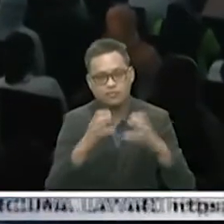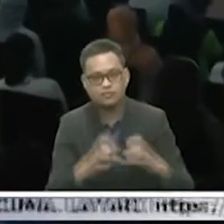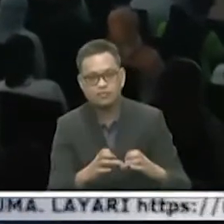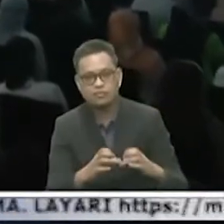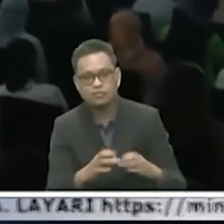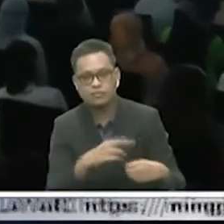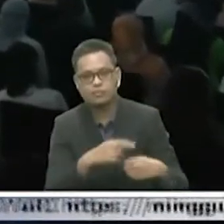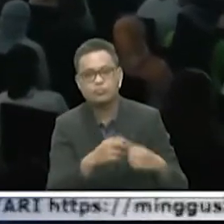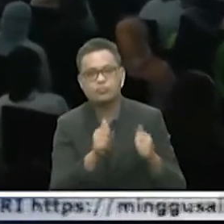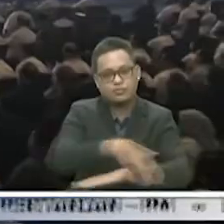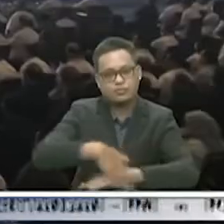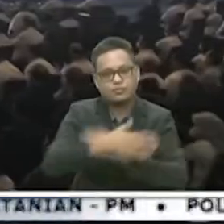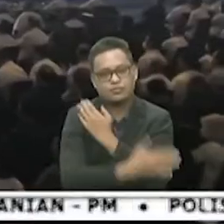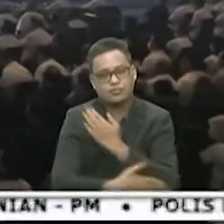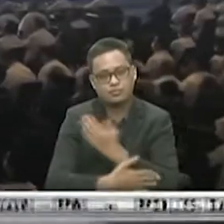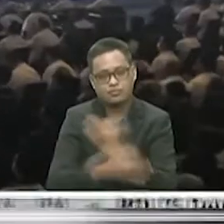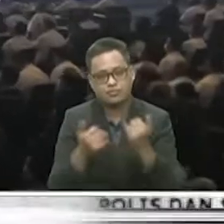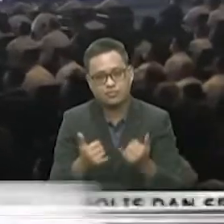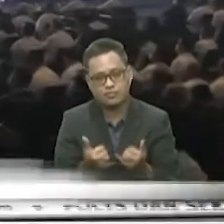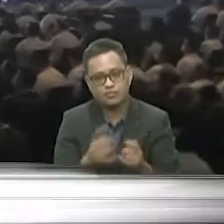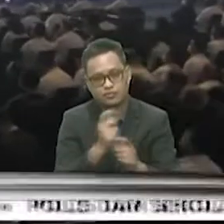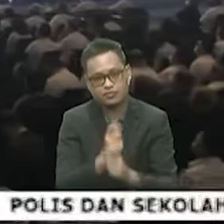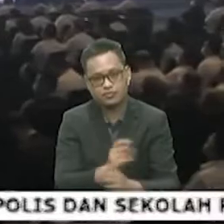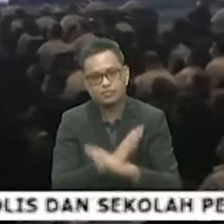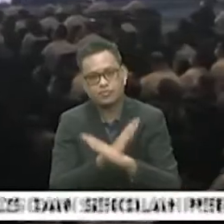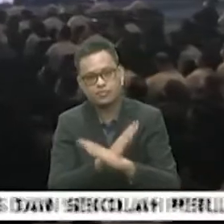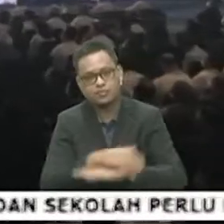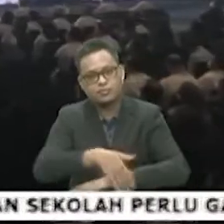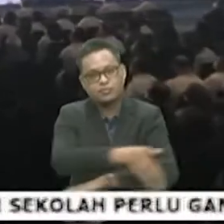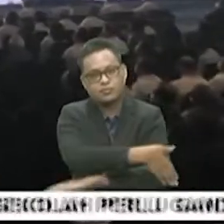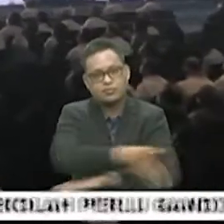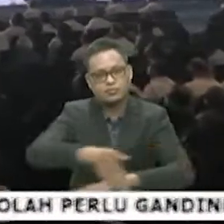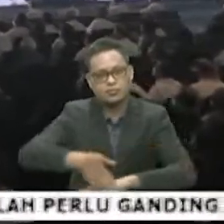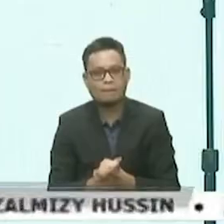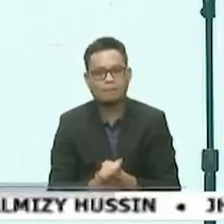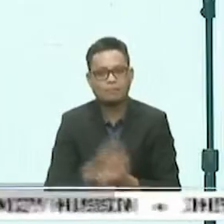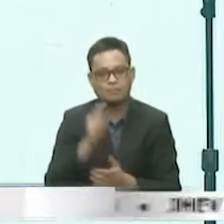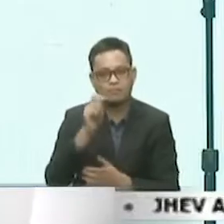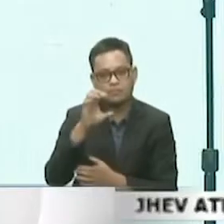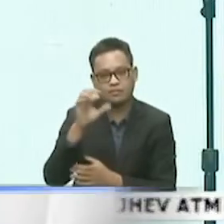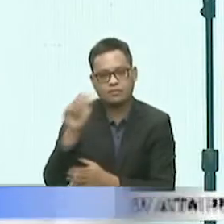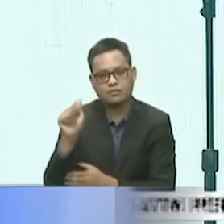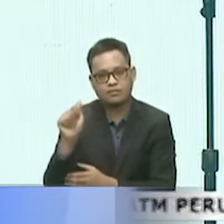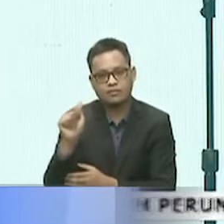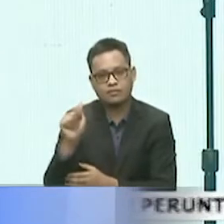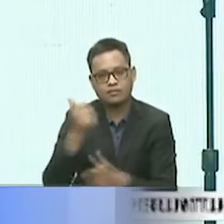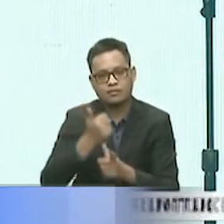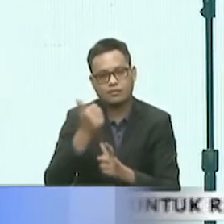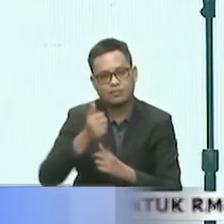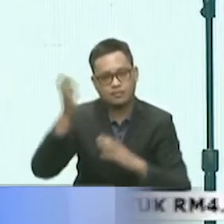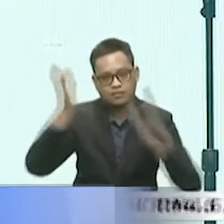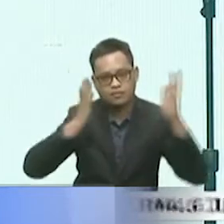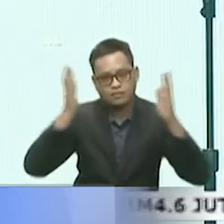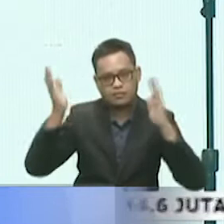berasaskan lokaliti. 首相强调，秉持大马一家的精神，政府成立了一个由他主导、涵盖沙巴首